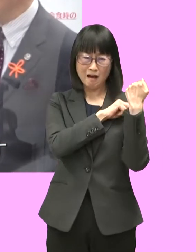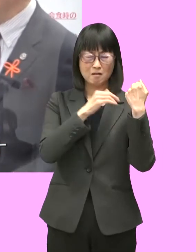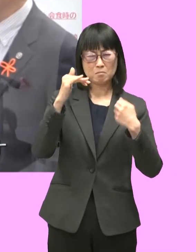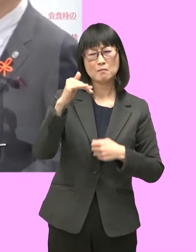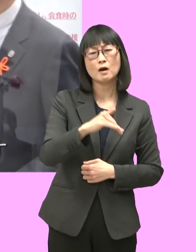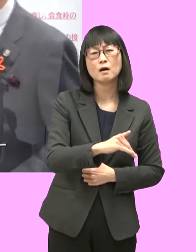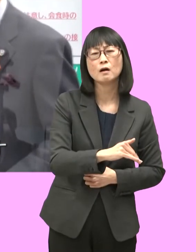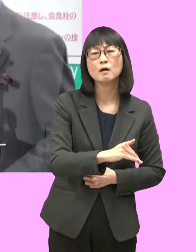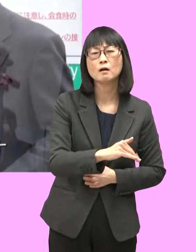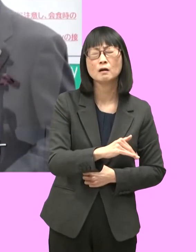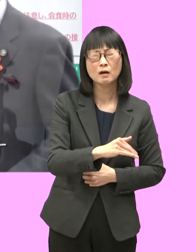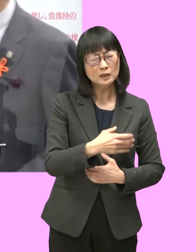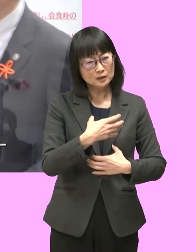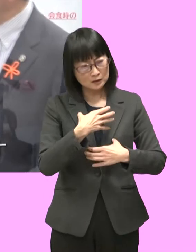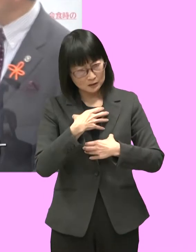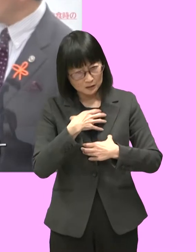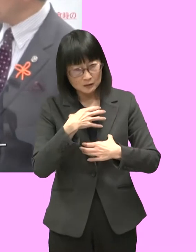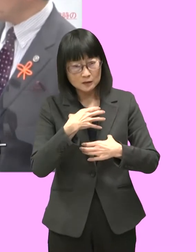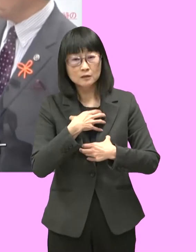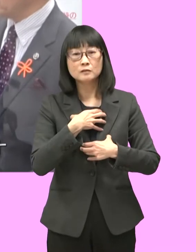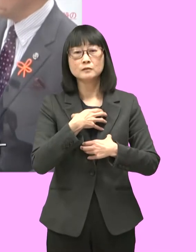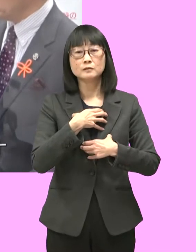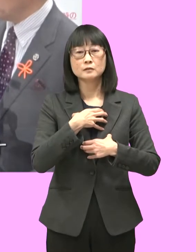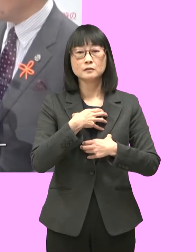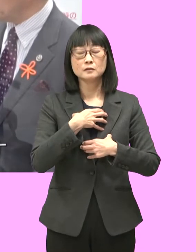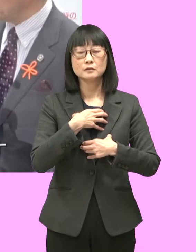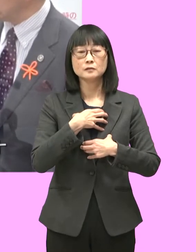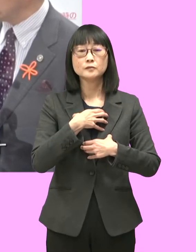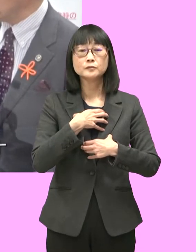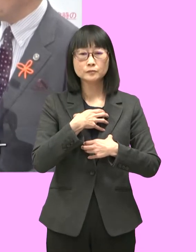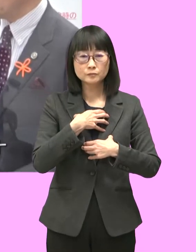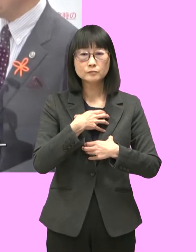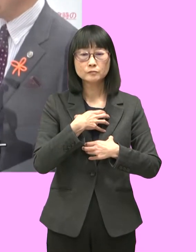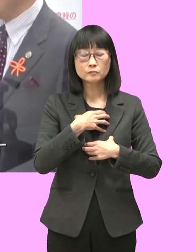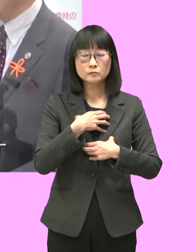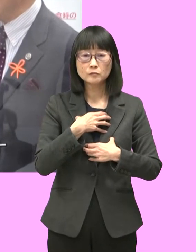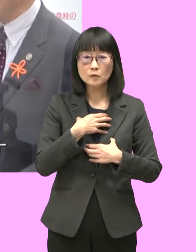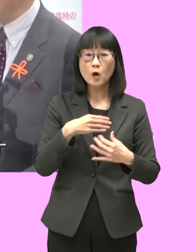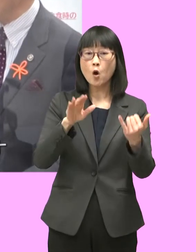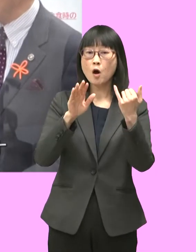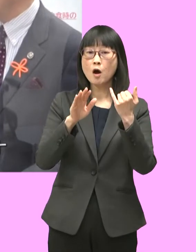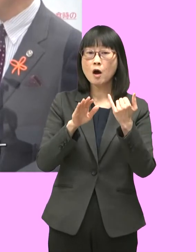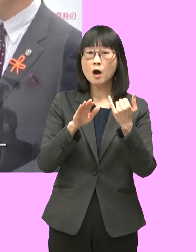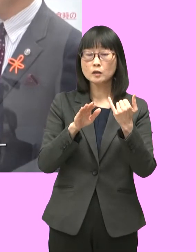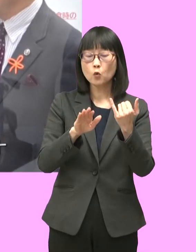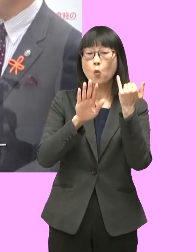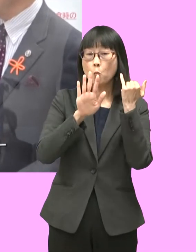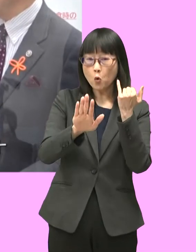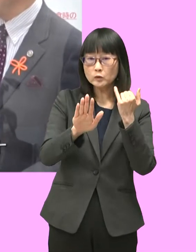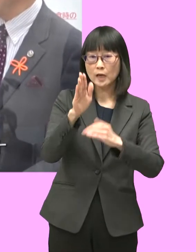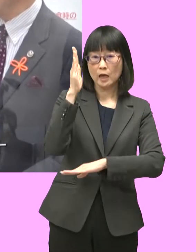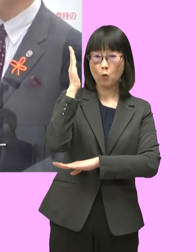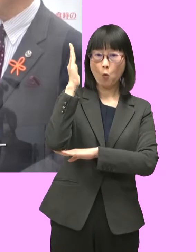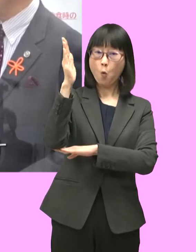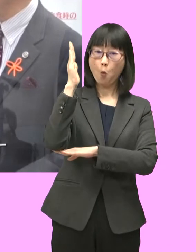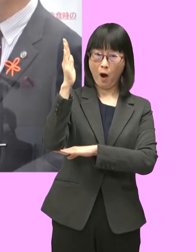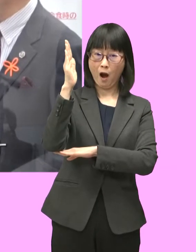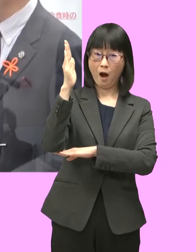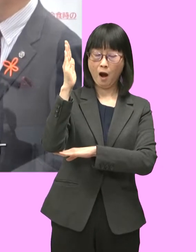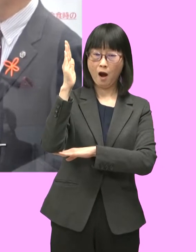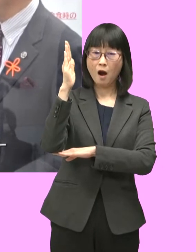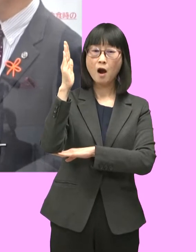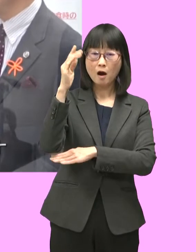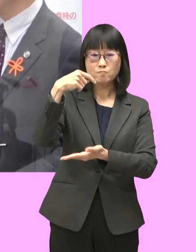です。で一方で、まあ、防災講話の方はですね、こちらは割と熱心にやっていただいてまして、まあ、コロナ前と比べるとほ